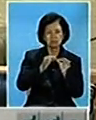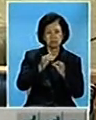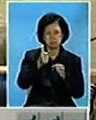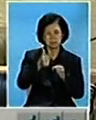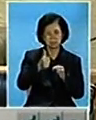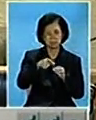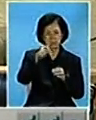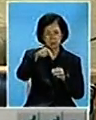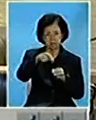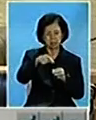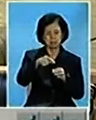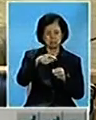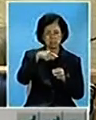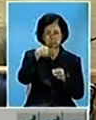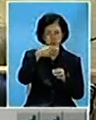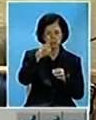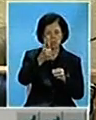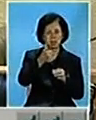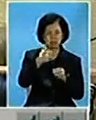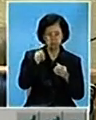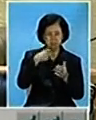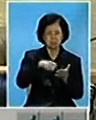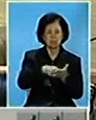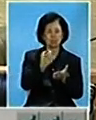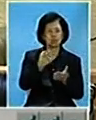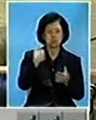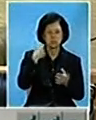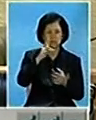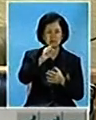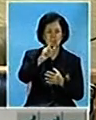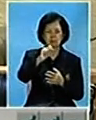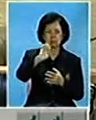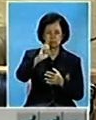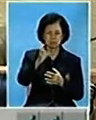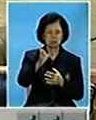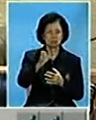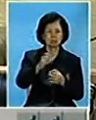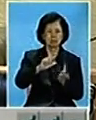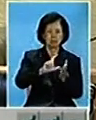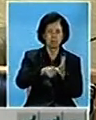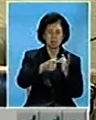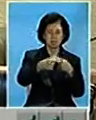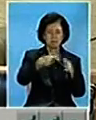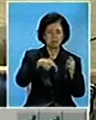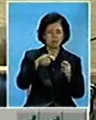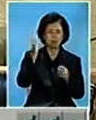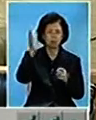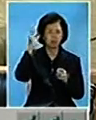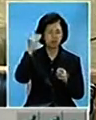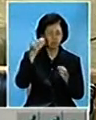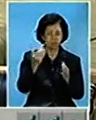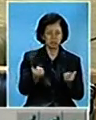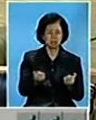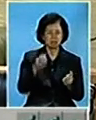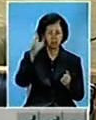กันด้วยได้ด้วยเหตุด้วยผลด้วยสติและผมเชื่อว่าท่านเลขาที่ท่านมาชี้แจงวันนี้ท่านก็คงจะนั่งรับฟังด้วย